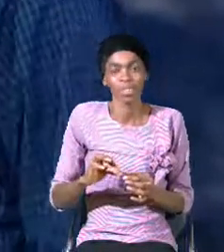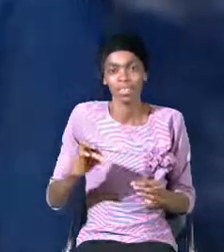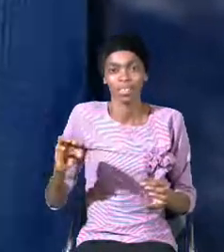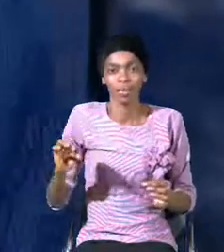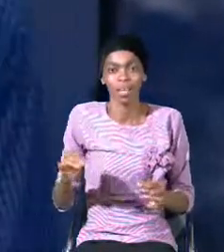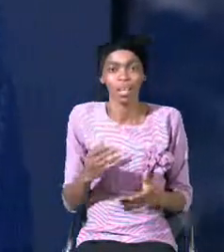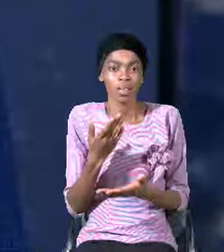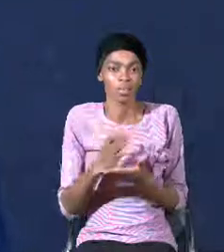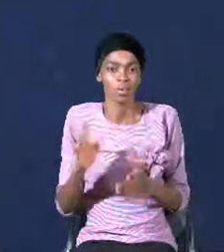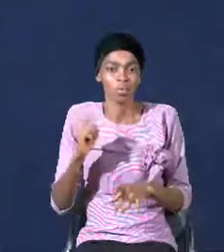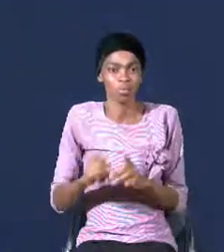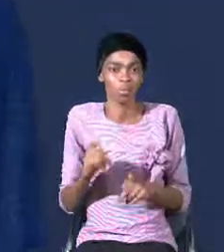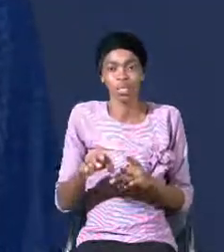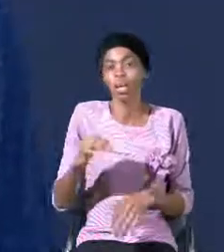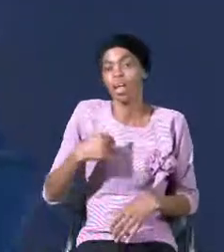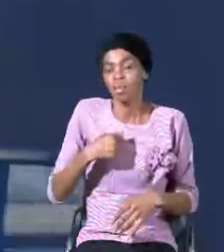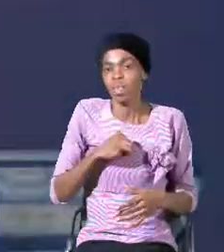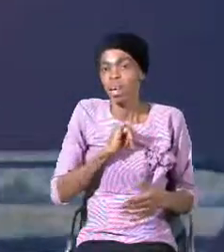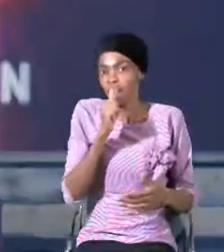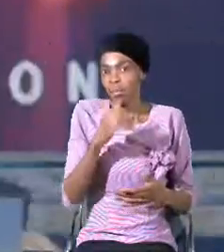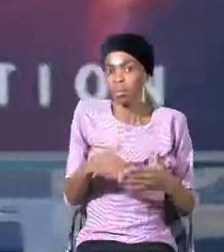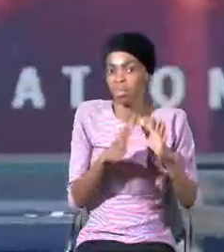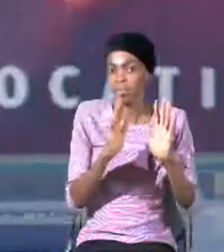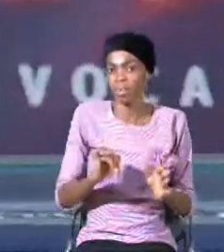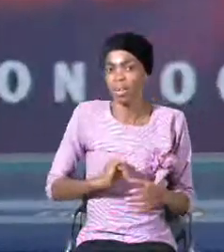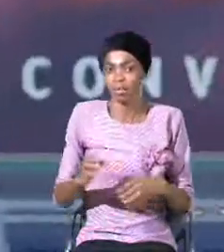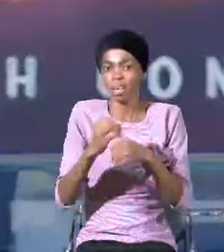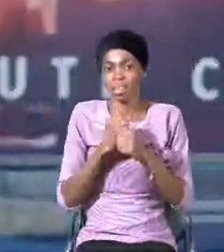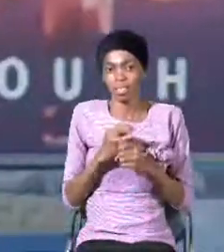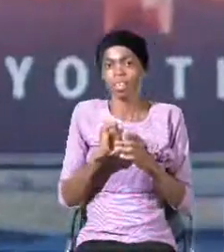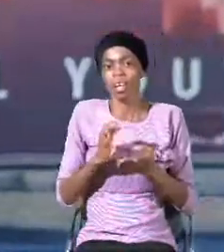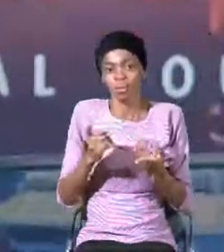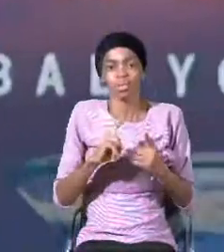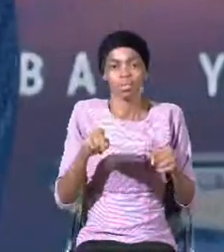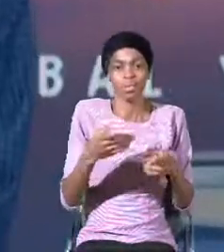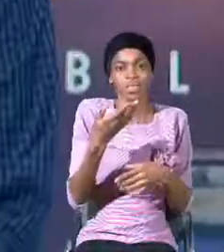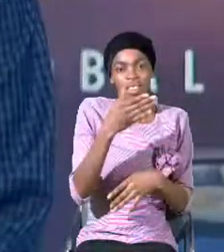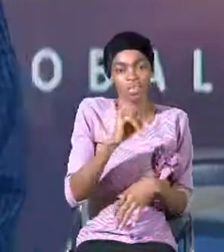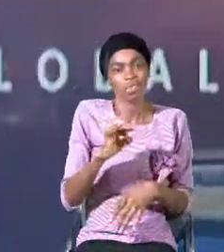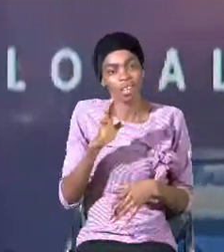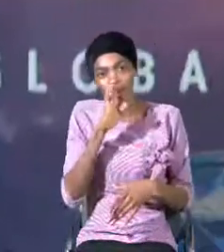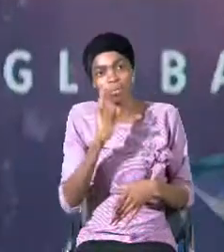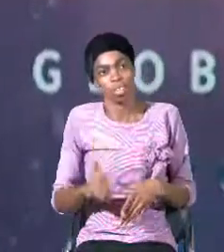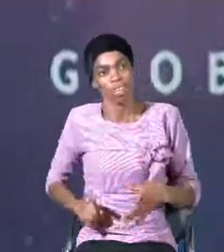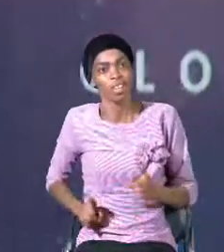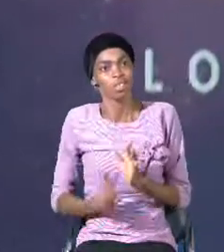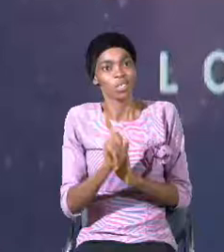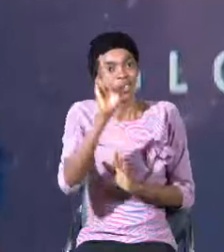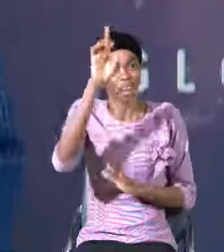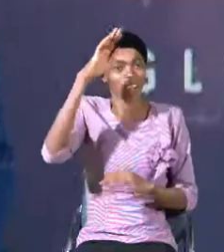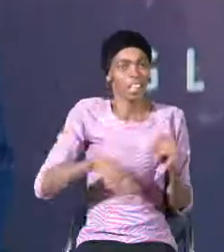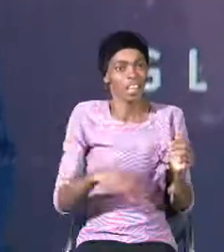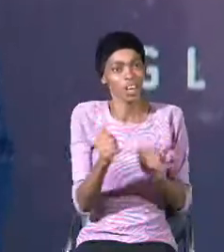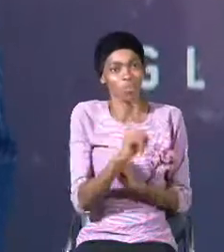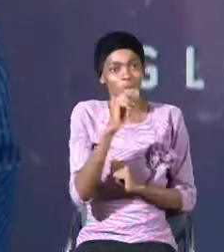un dirigeant national et je suis réalisateur et je vais là-bas avant d'être plus élancé que tout le